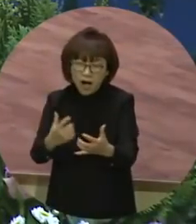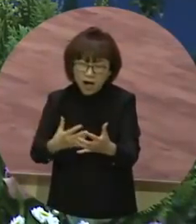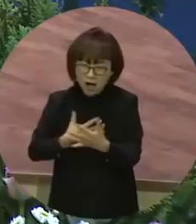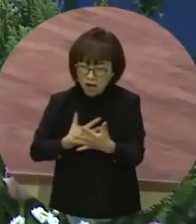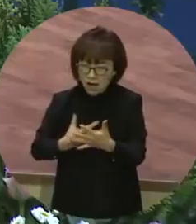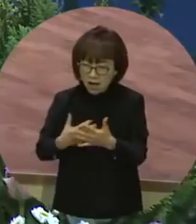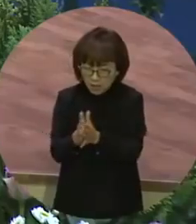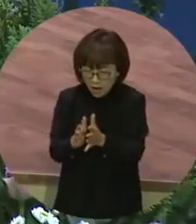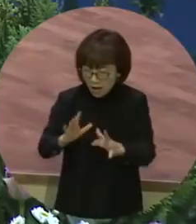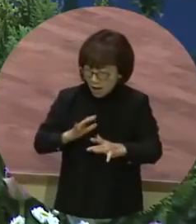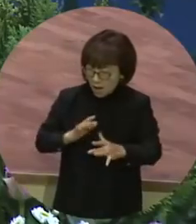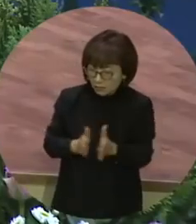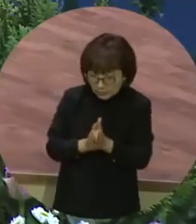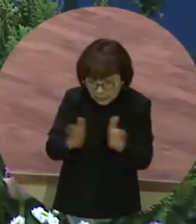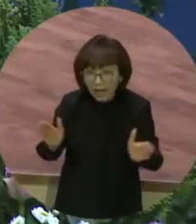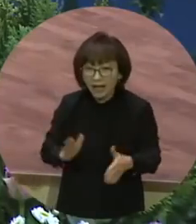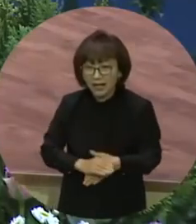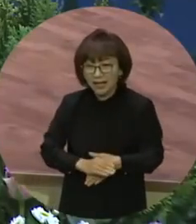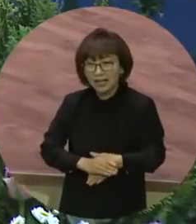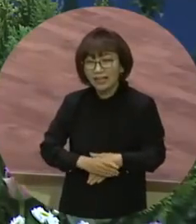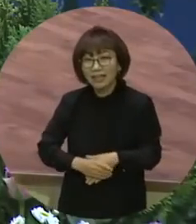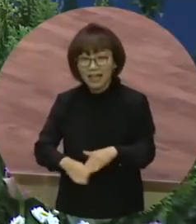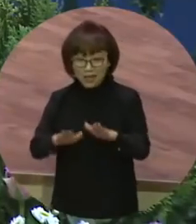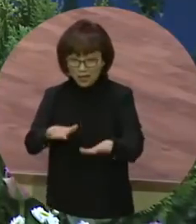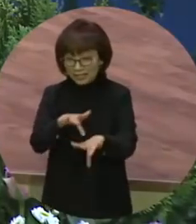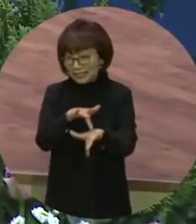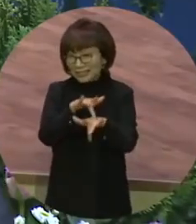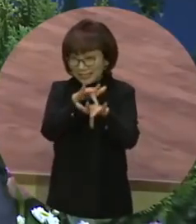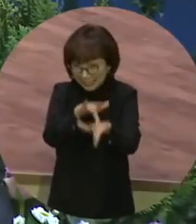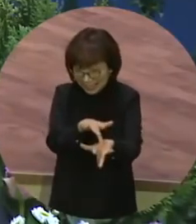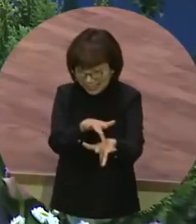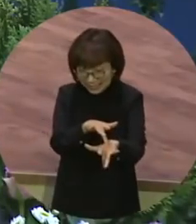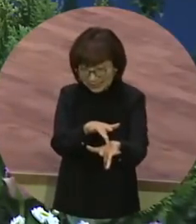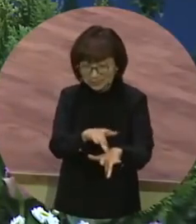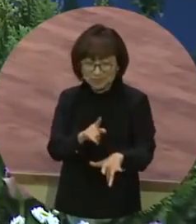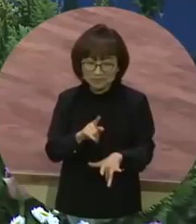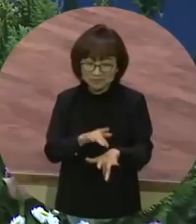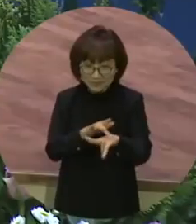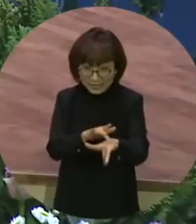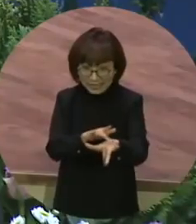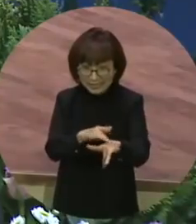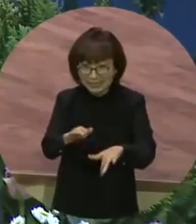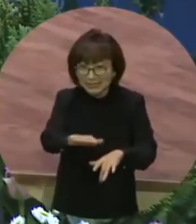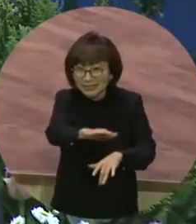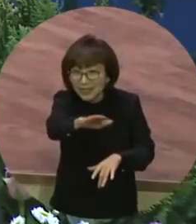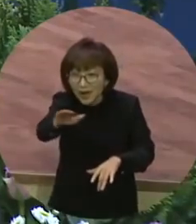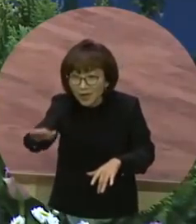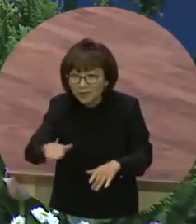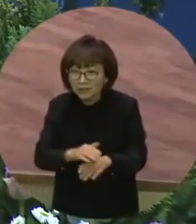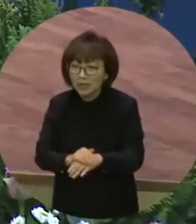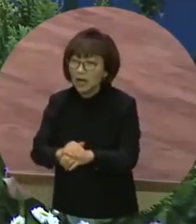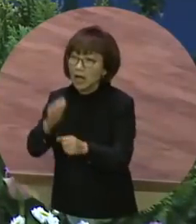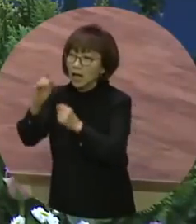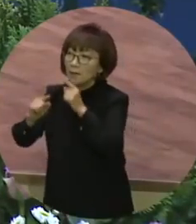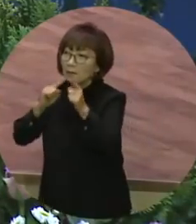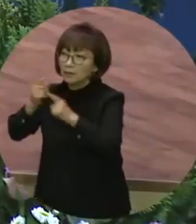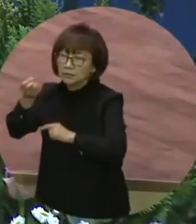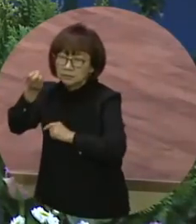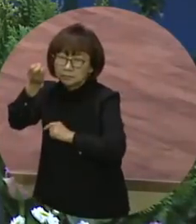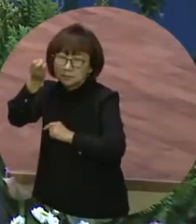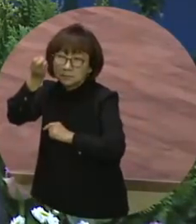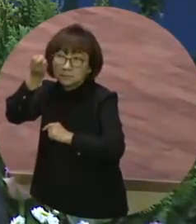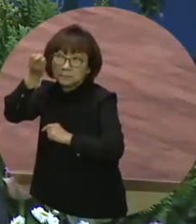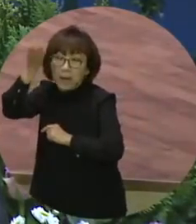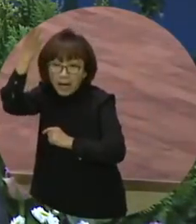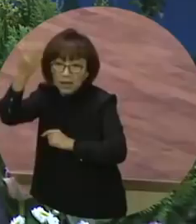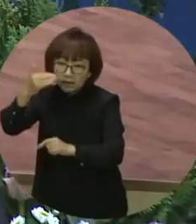자, 사단은요, 이거 아셔야 돼요. 여러분 강단에서 주는 하나님 말씀, 이거 잊어버리게 만들어요.